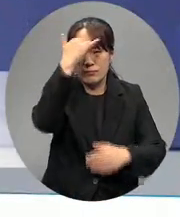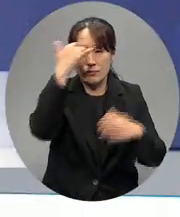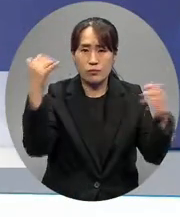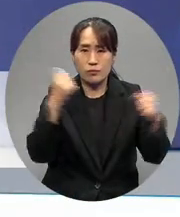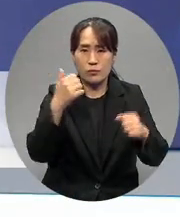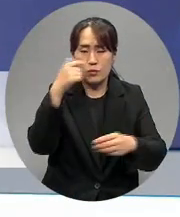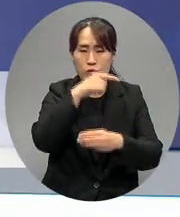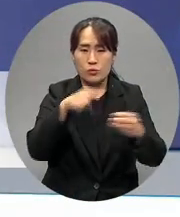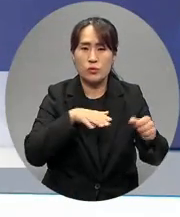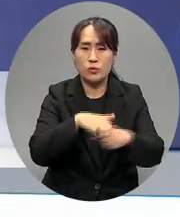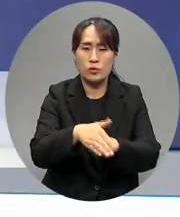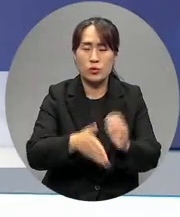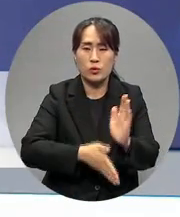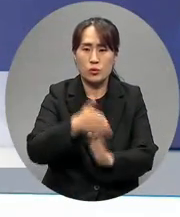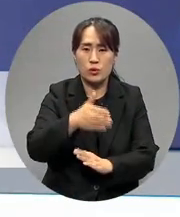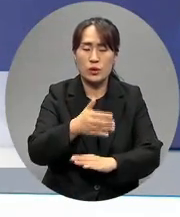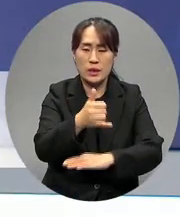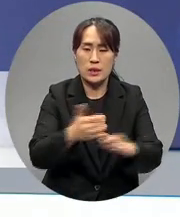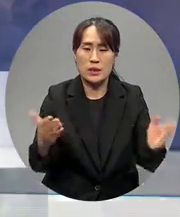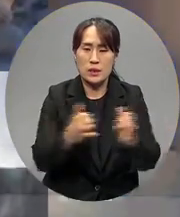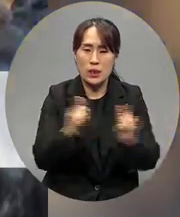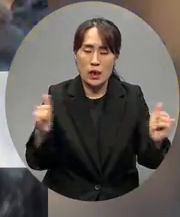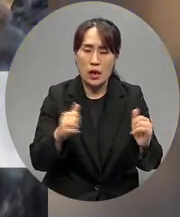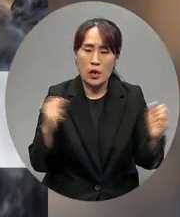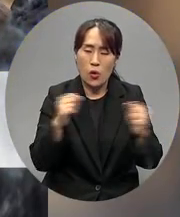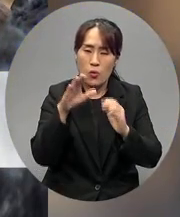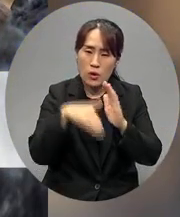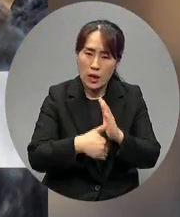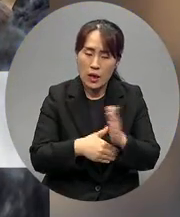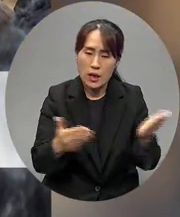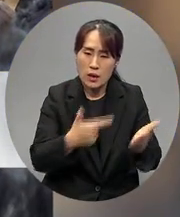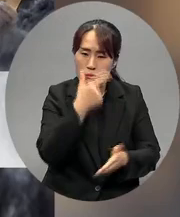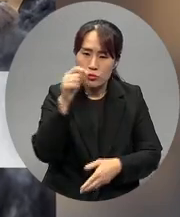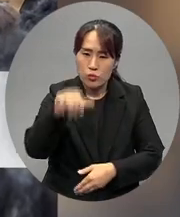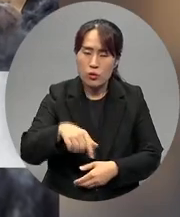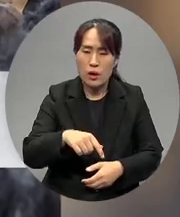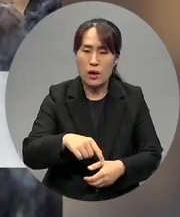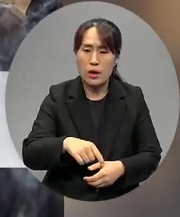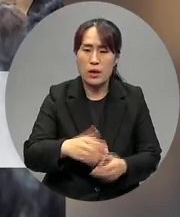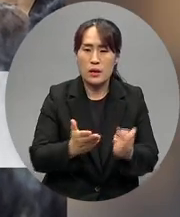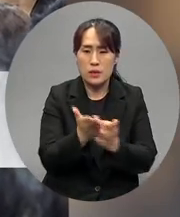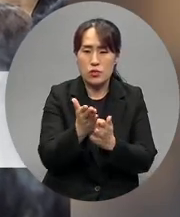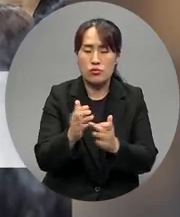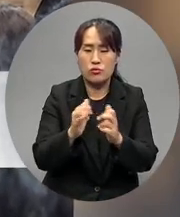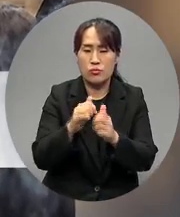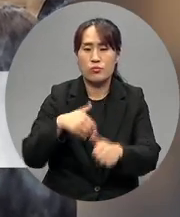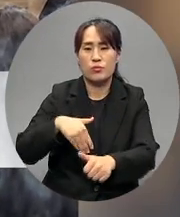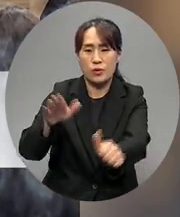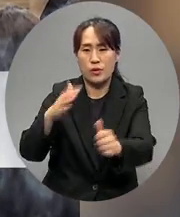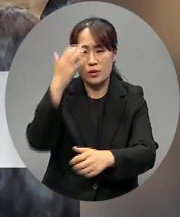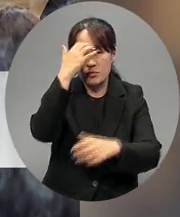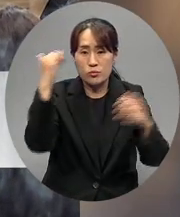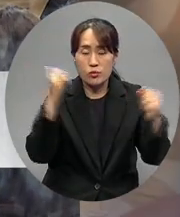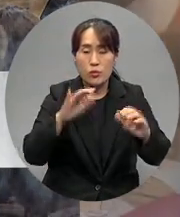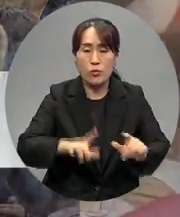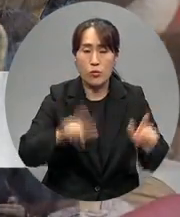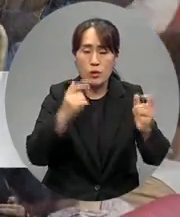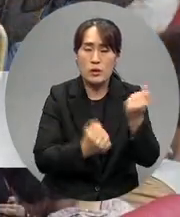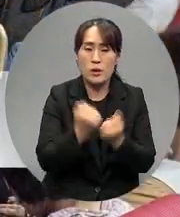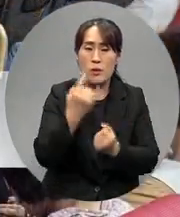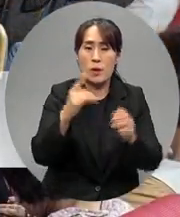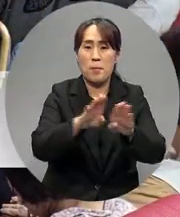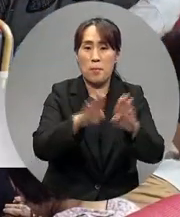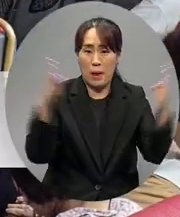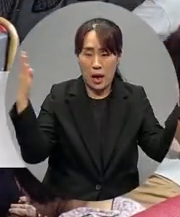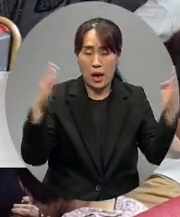충청북도가 충북형 도시농부를 농한기인 겨울에 일손이 부족한 제주로 보냅니다. 충청북도는 오늘 설명회를